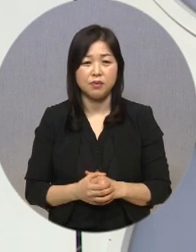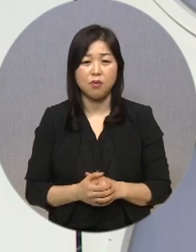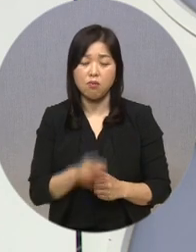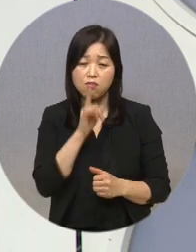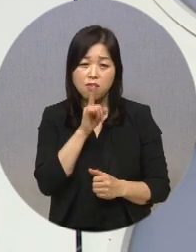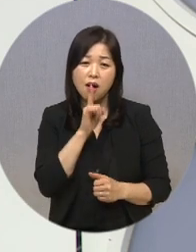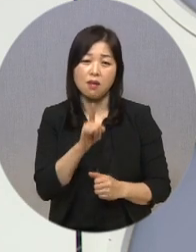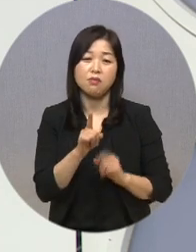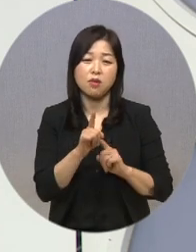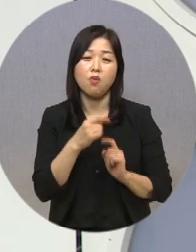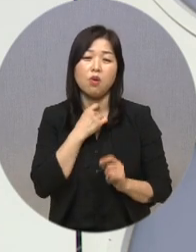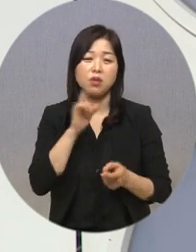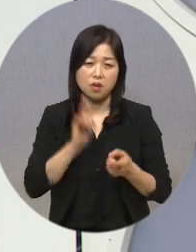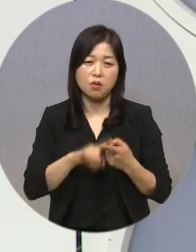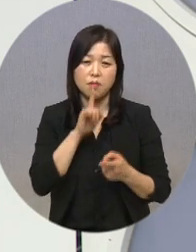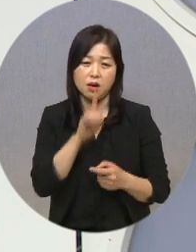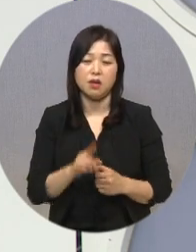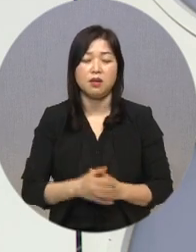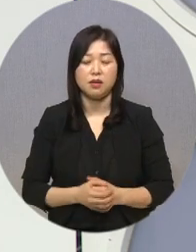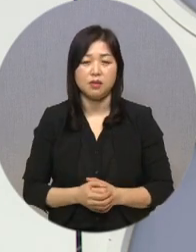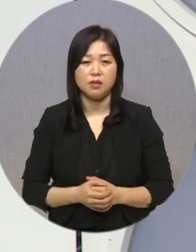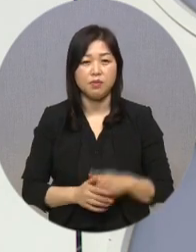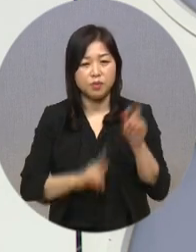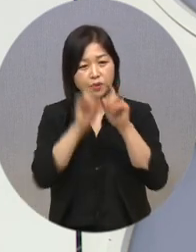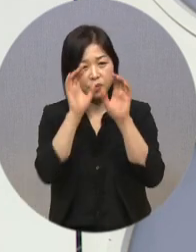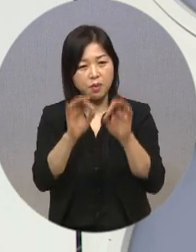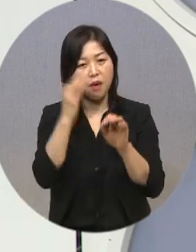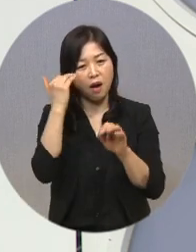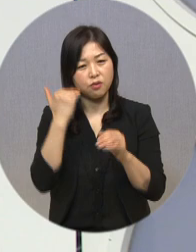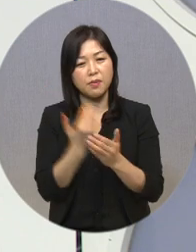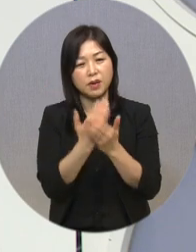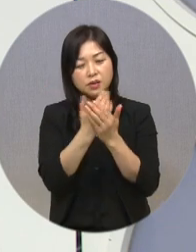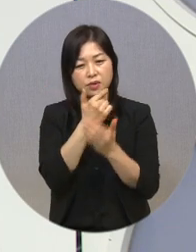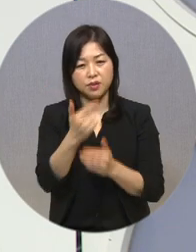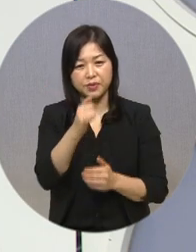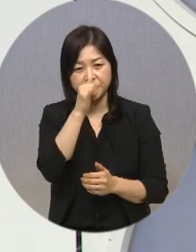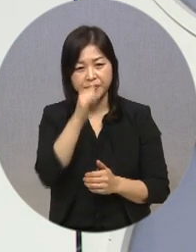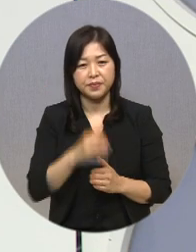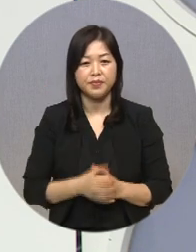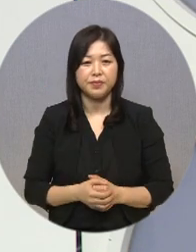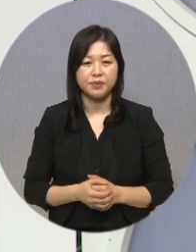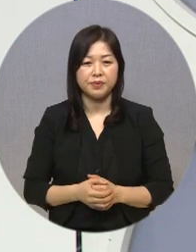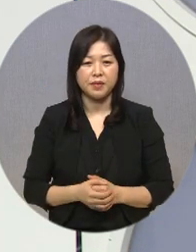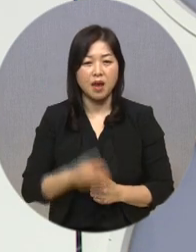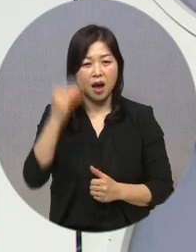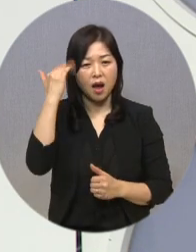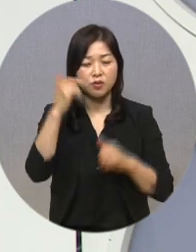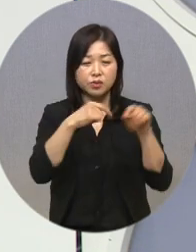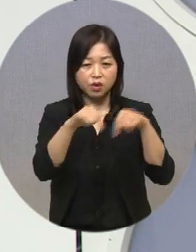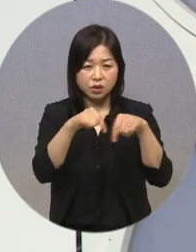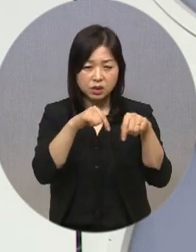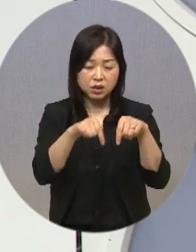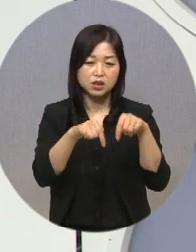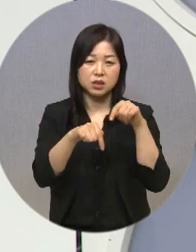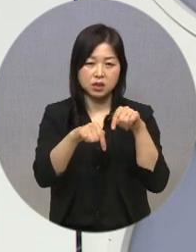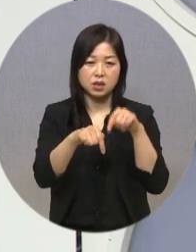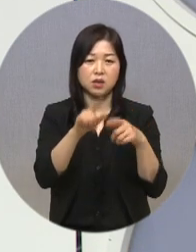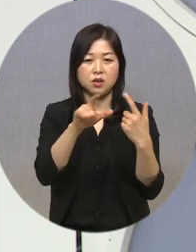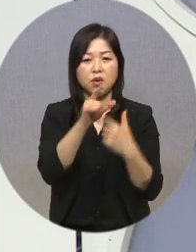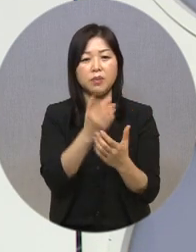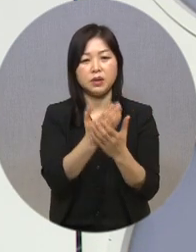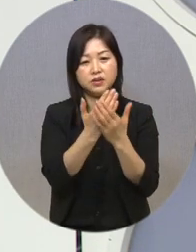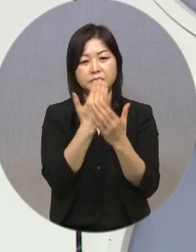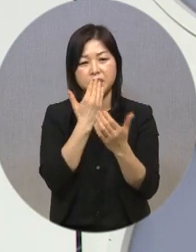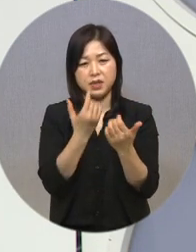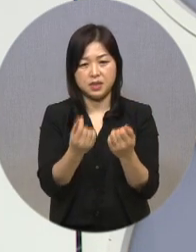거. 이야, 이 한국이 많이 발전했구나. 네. 어떤 면에서는 한국 정치가 더 발달한